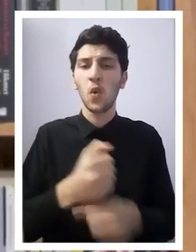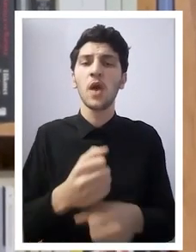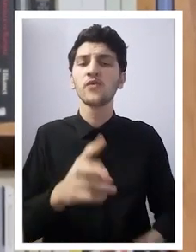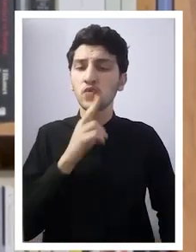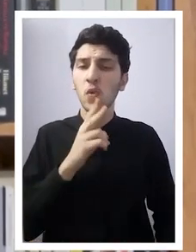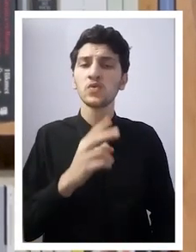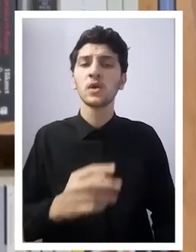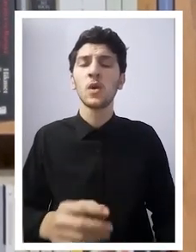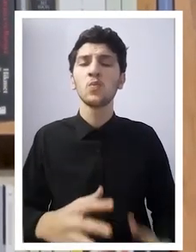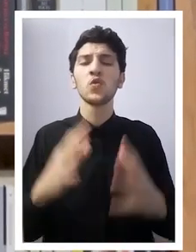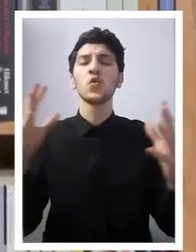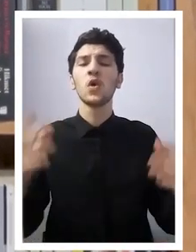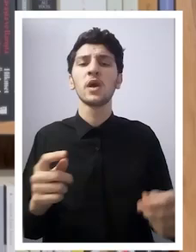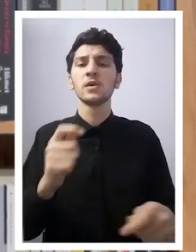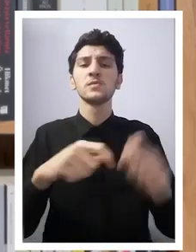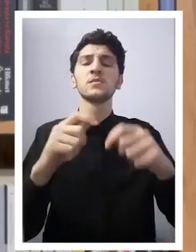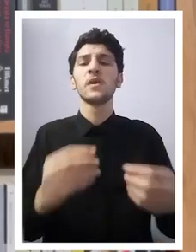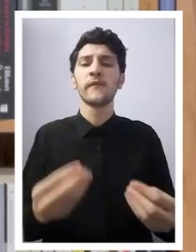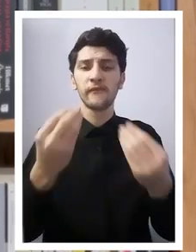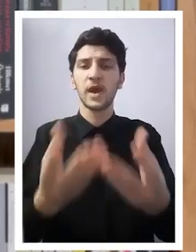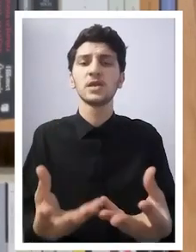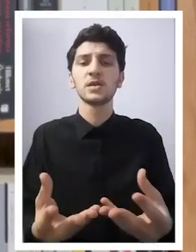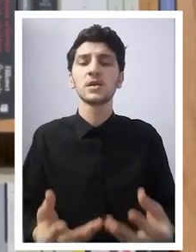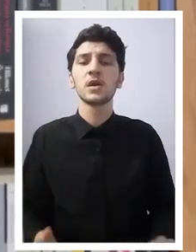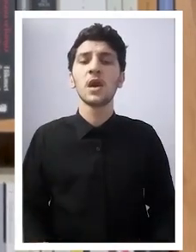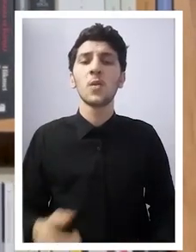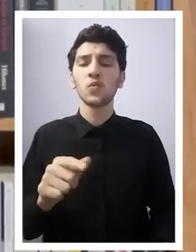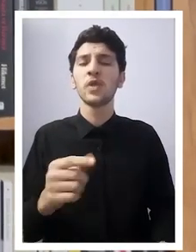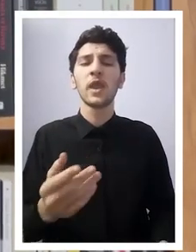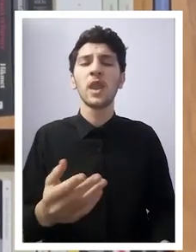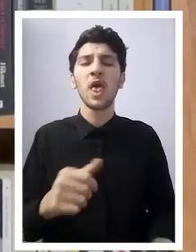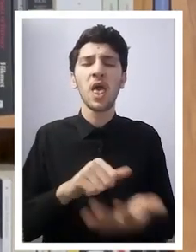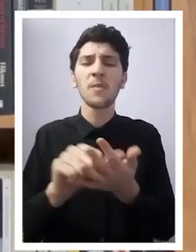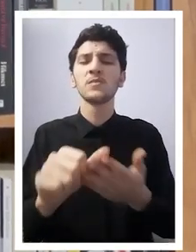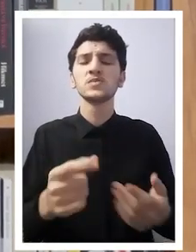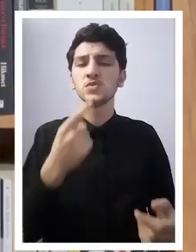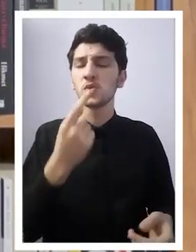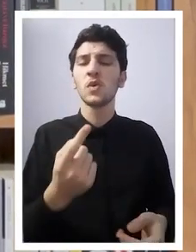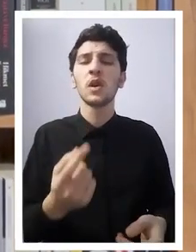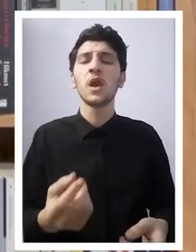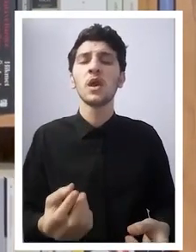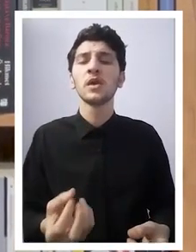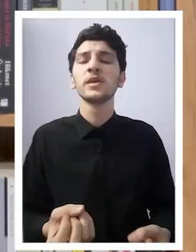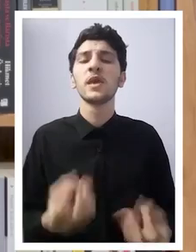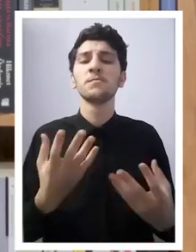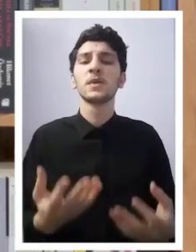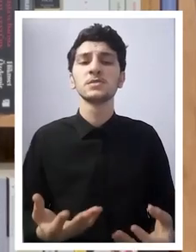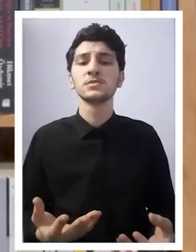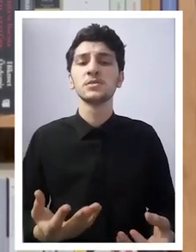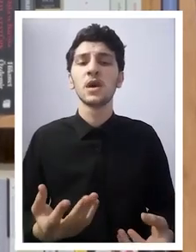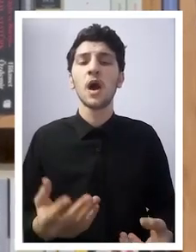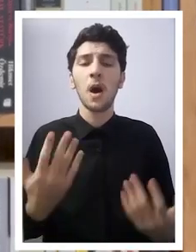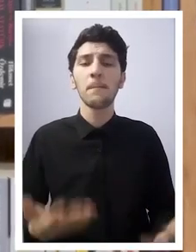sonunda devler gibi eserler ortaya çıkardık. Bunların hepsini burada tek tek saymam mümkün değil.